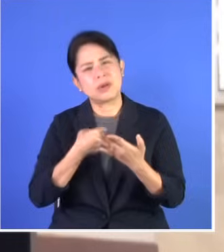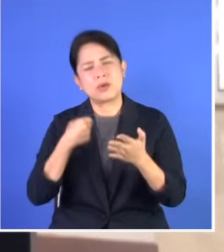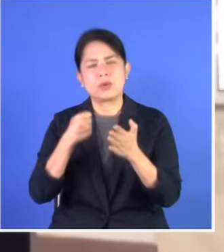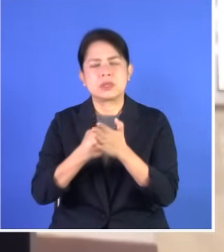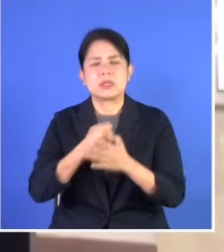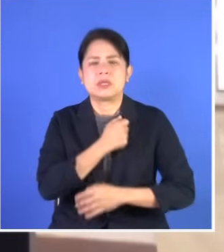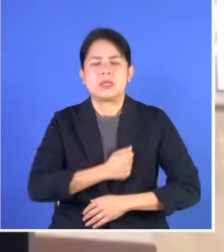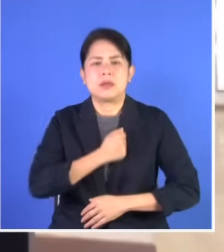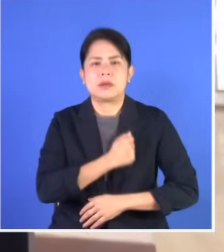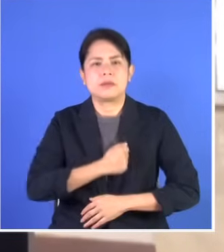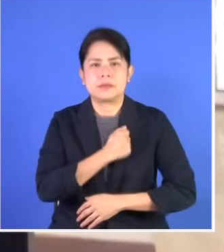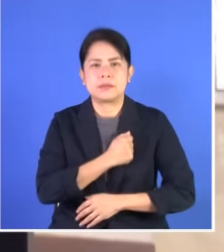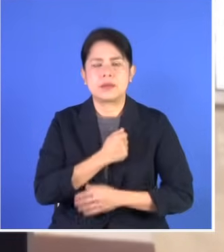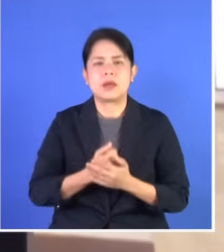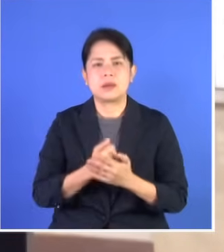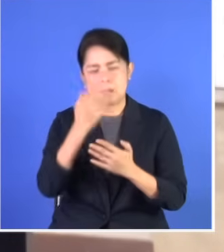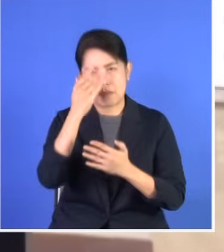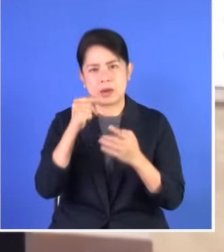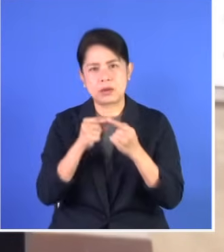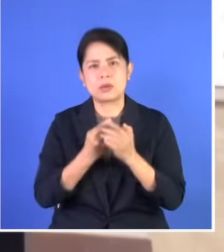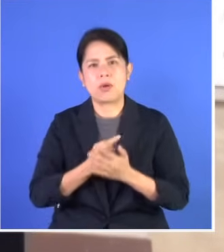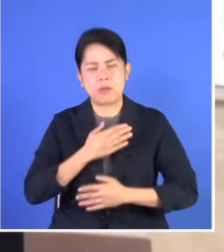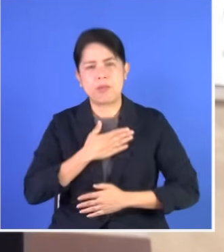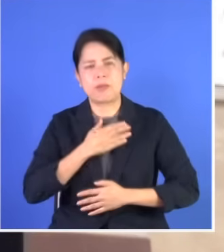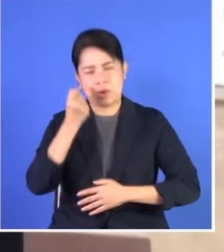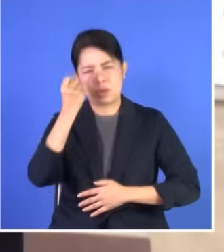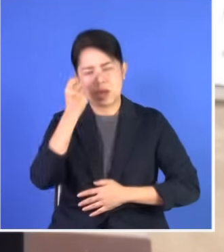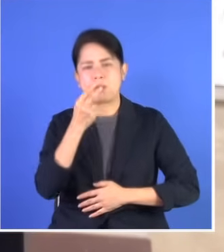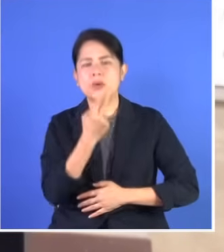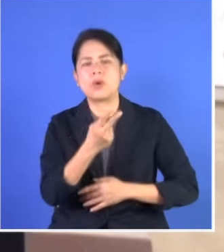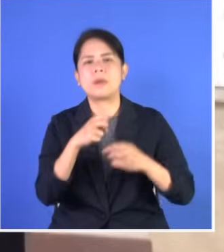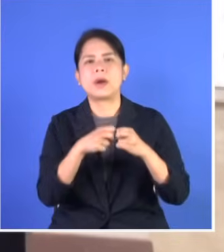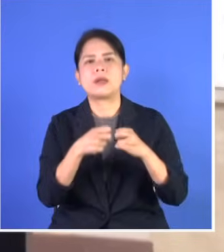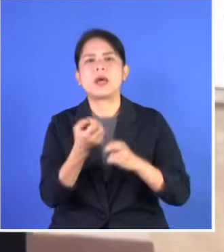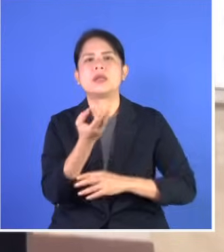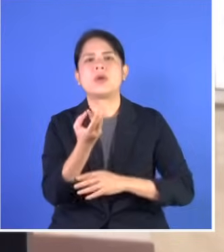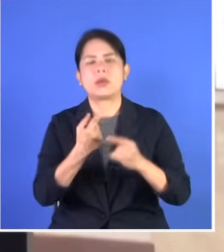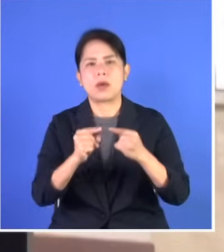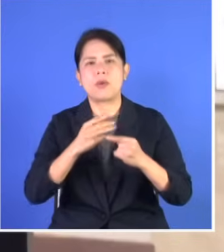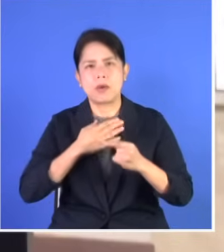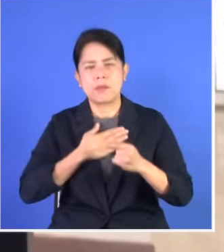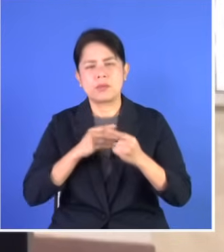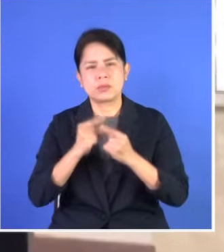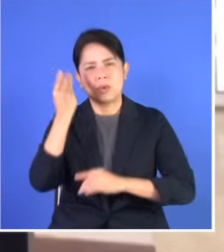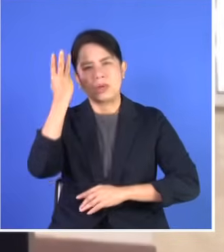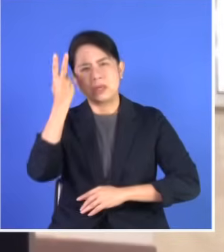ครับมันอาจจะดูเป็นเคสเล็กๆแต่มันใหญ่สำหรับคนที่เป็นพ่อคนครับ